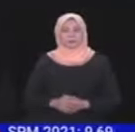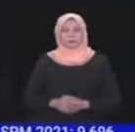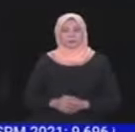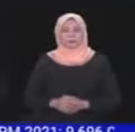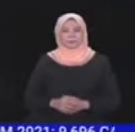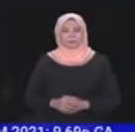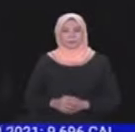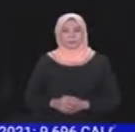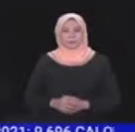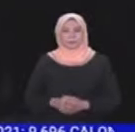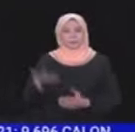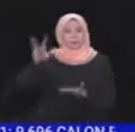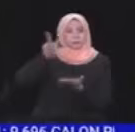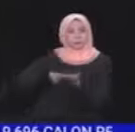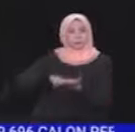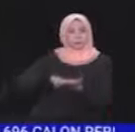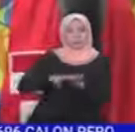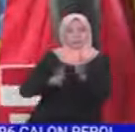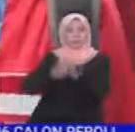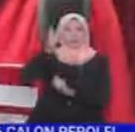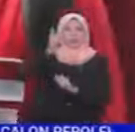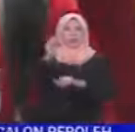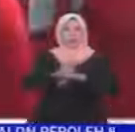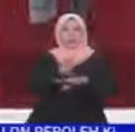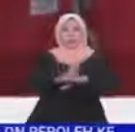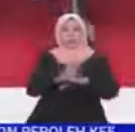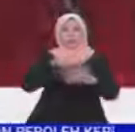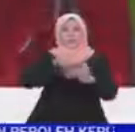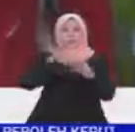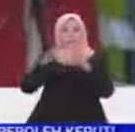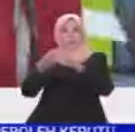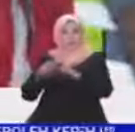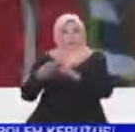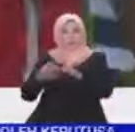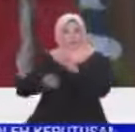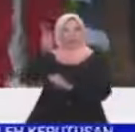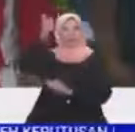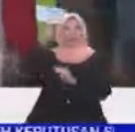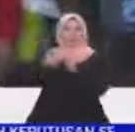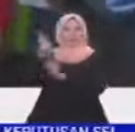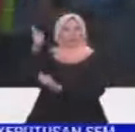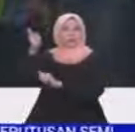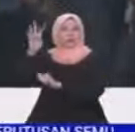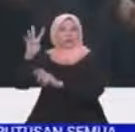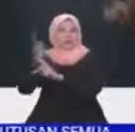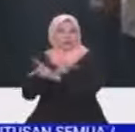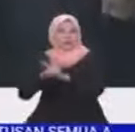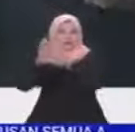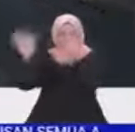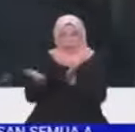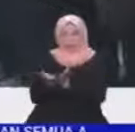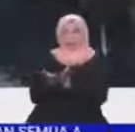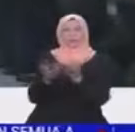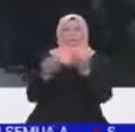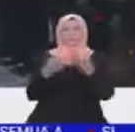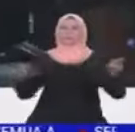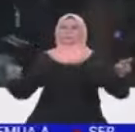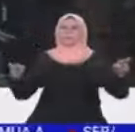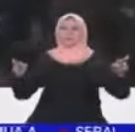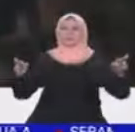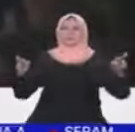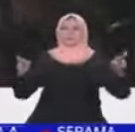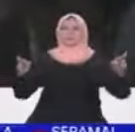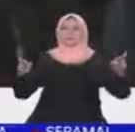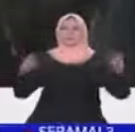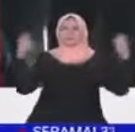Hai pengisi rawan terhadap pemenang emas Olympic dan juara dunia empat kali itu akan diadakan secara resmi dalam satu majelis